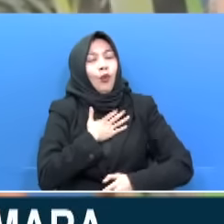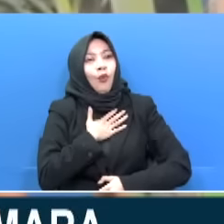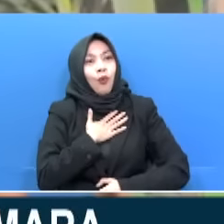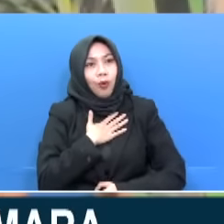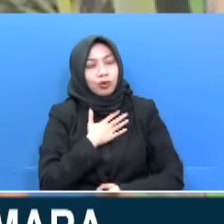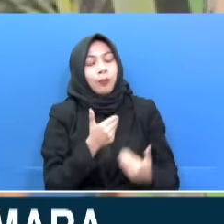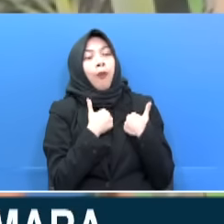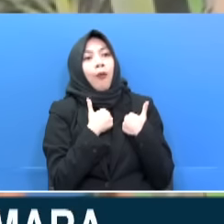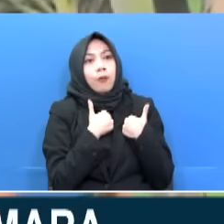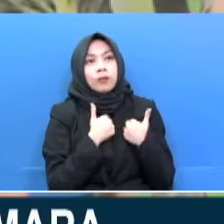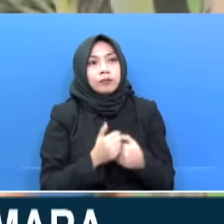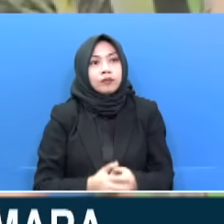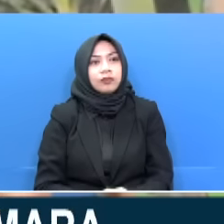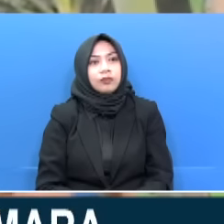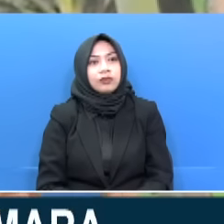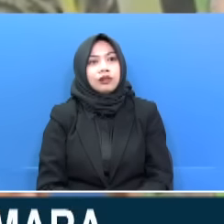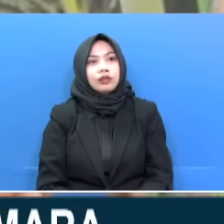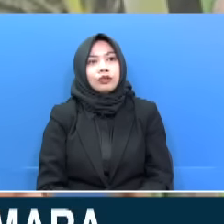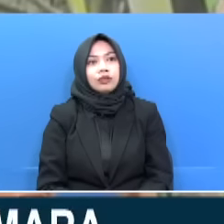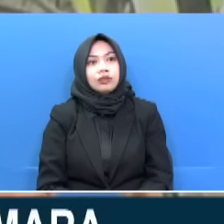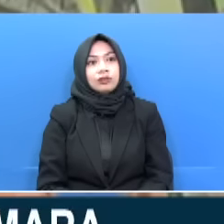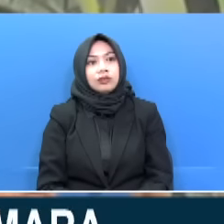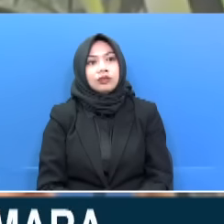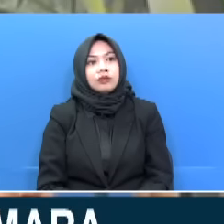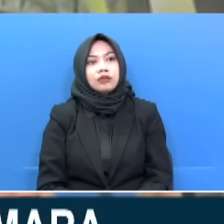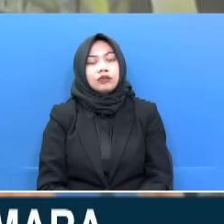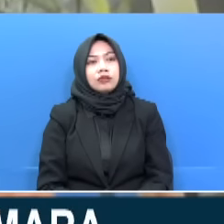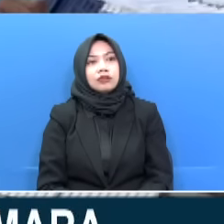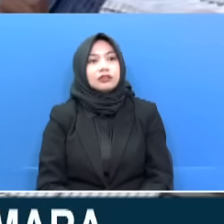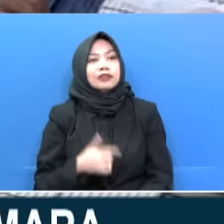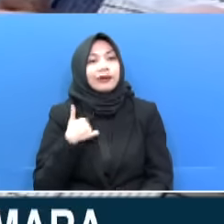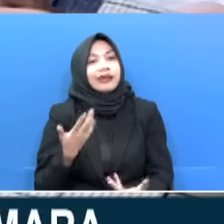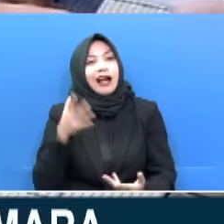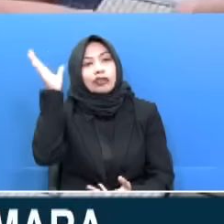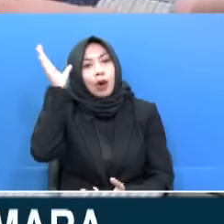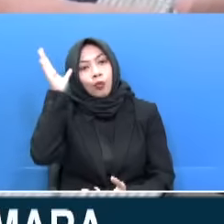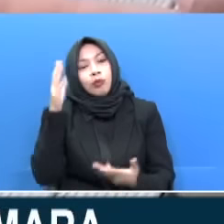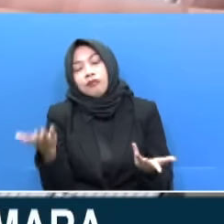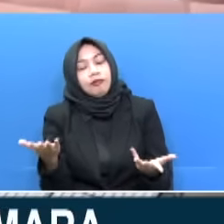ditendang gak bisa pakai kata-kata saya saya gak tahu